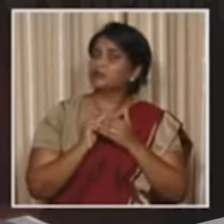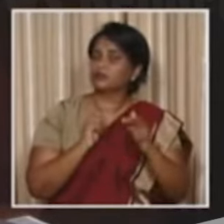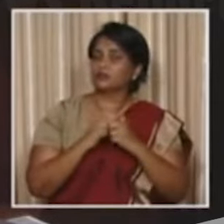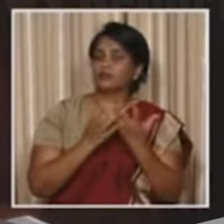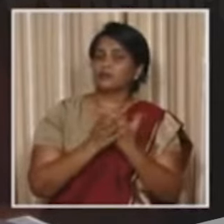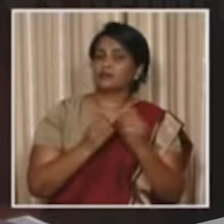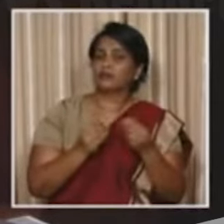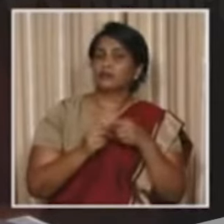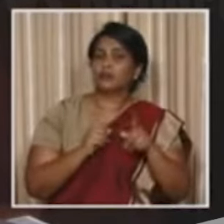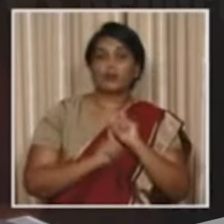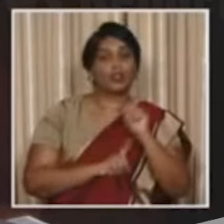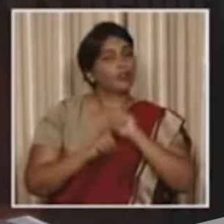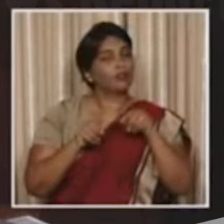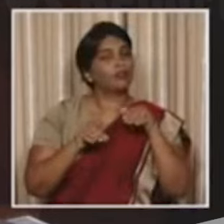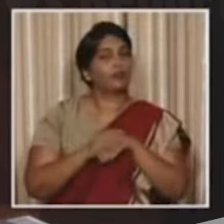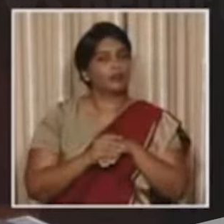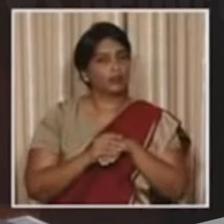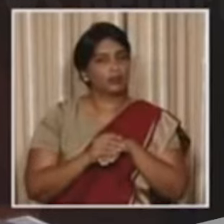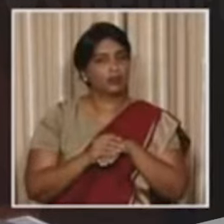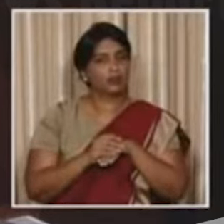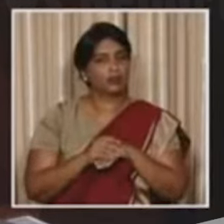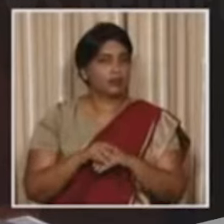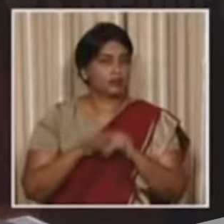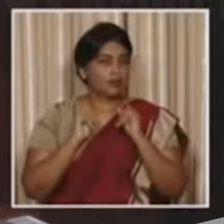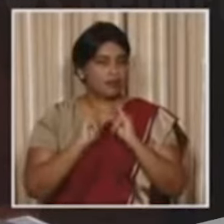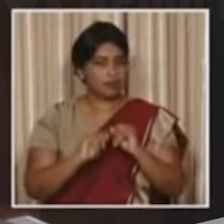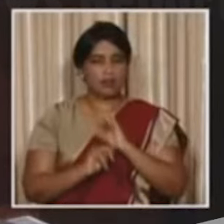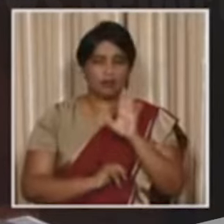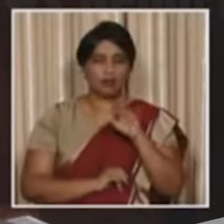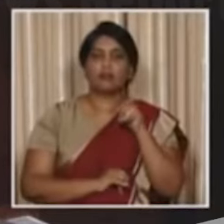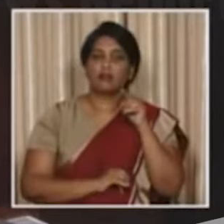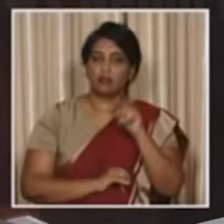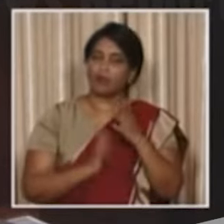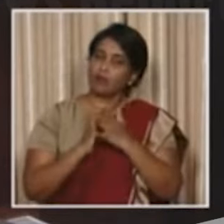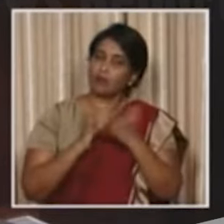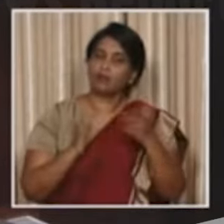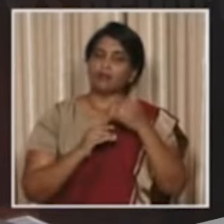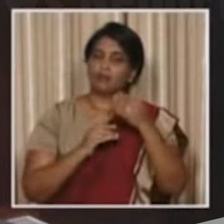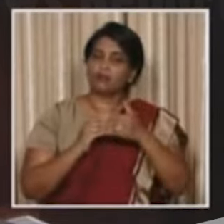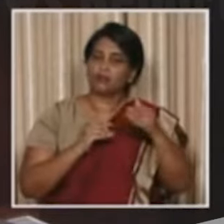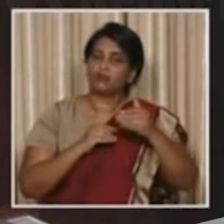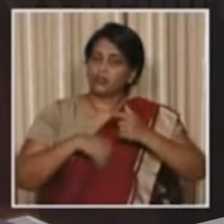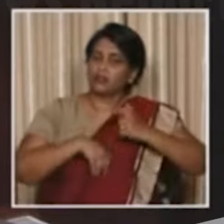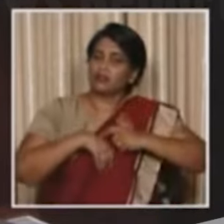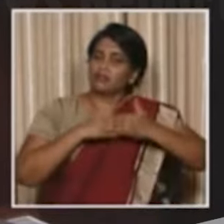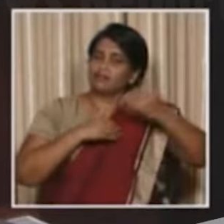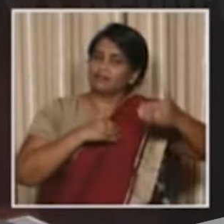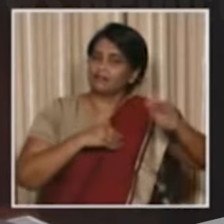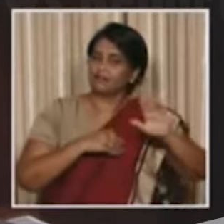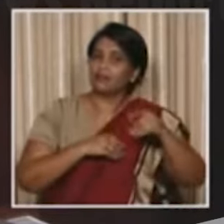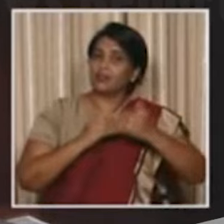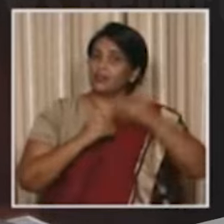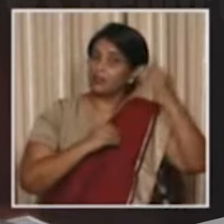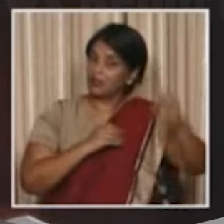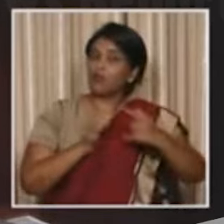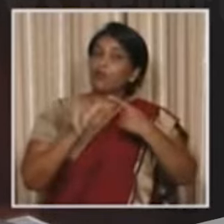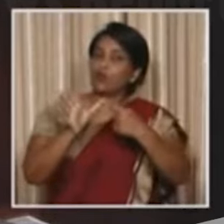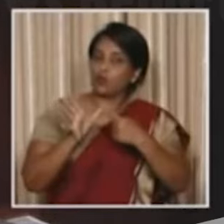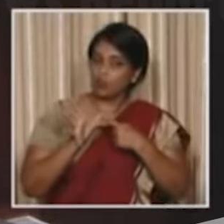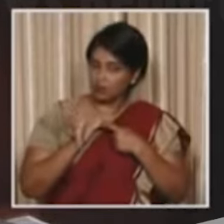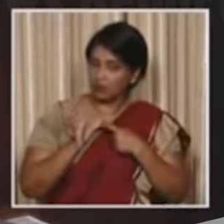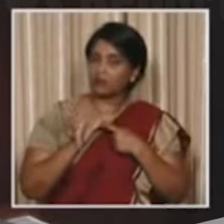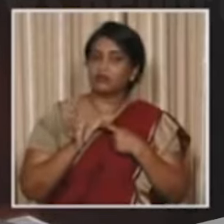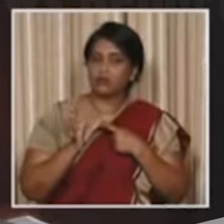ලබා දෙන්නට මේ පාර්ලිමේන්තුවේ මම අසාධාරණ වෙන්නේ නැහැ. ඔබතුමා ඕනම් මේක ගැන යම් වෙලාවක් අරගෙන ඉදිරියට හරි උත්තරයක් ලබා